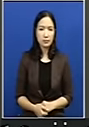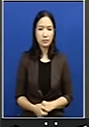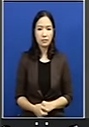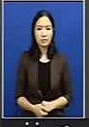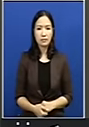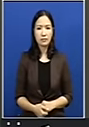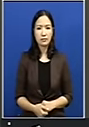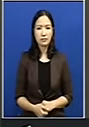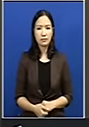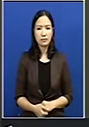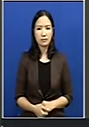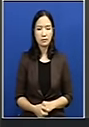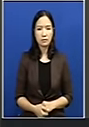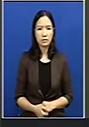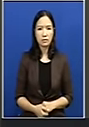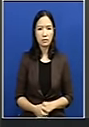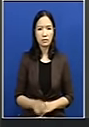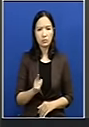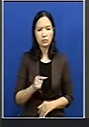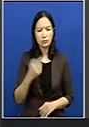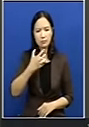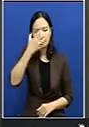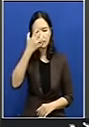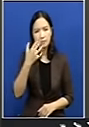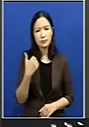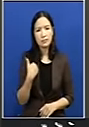เฮ้ว่าจะไม่โมโห